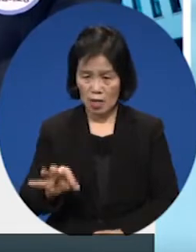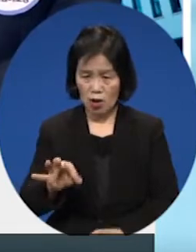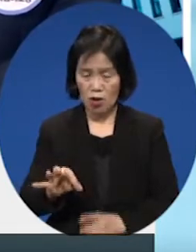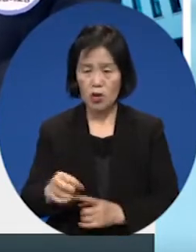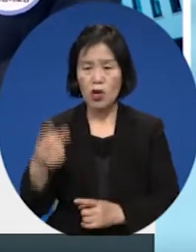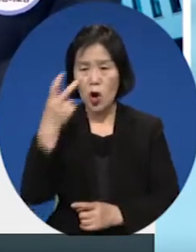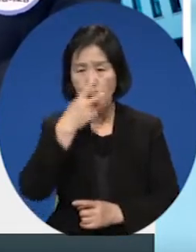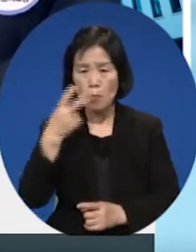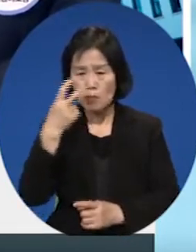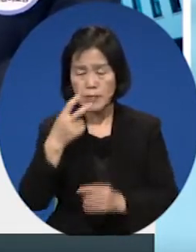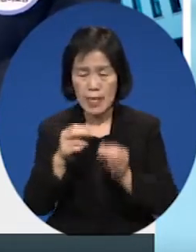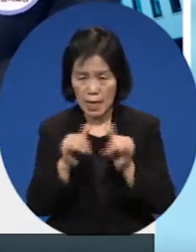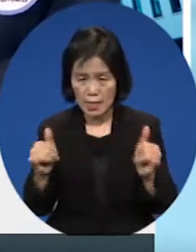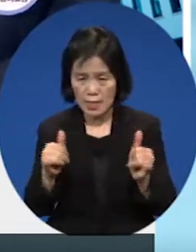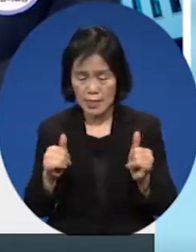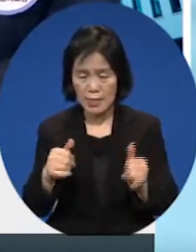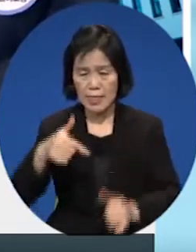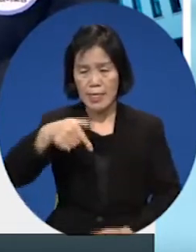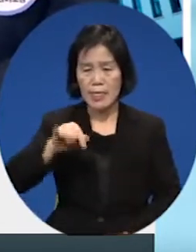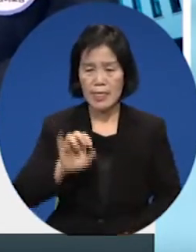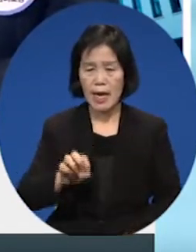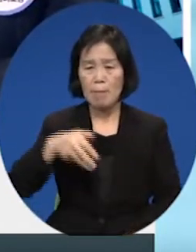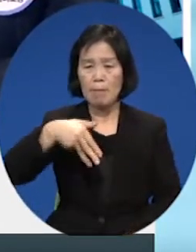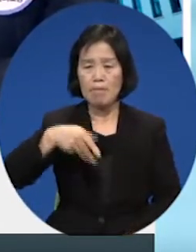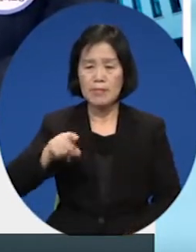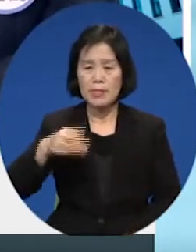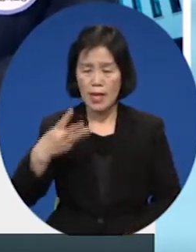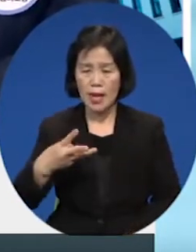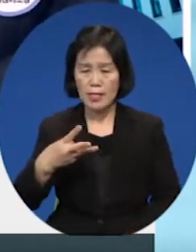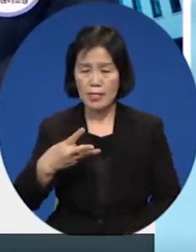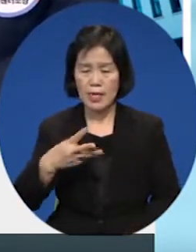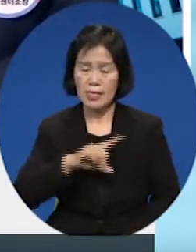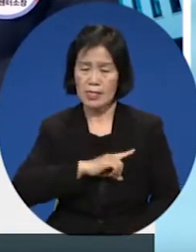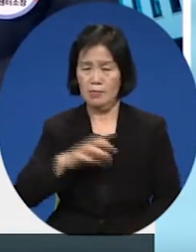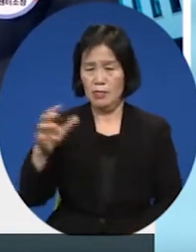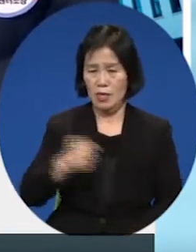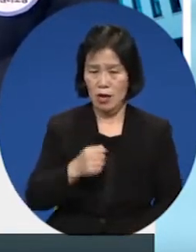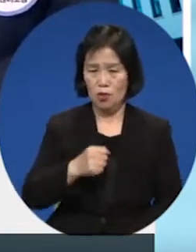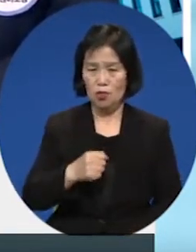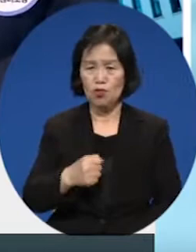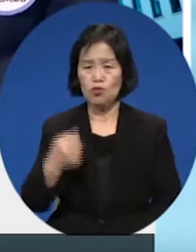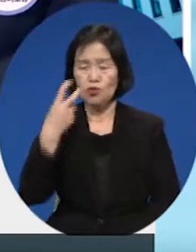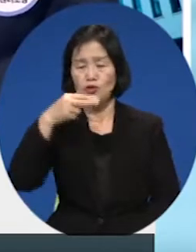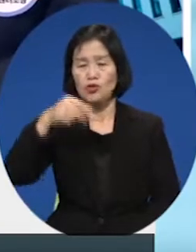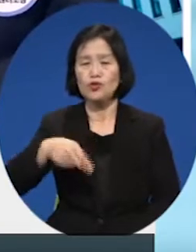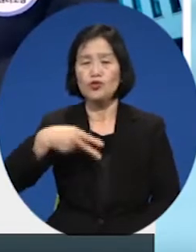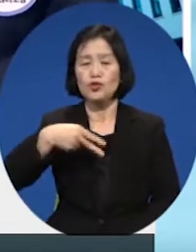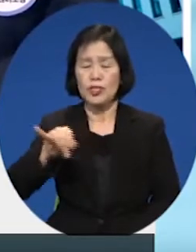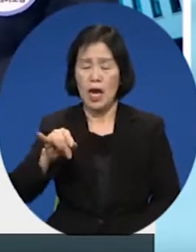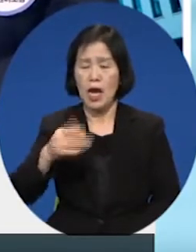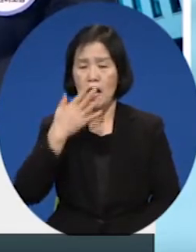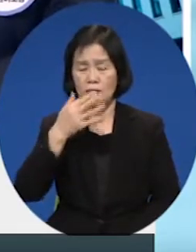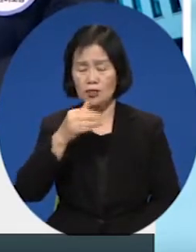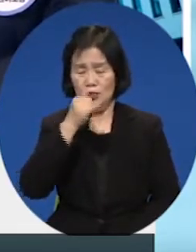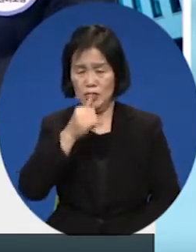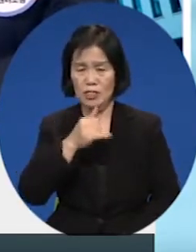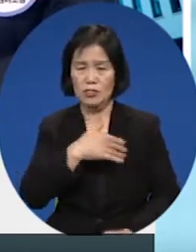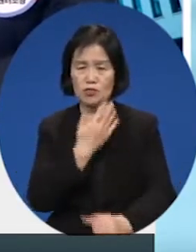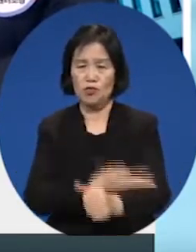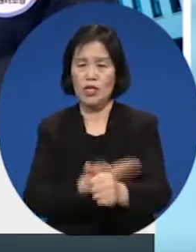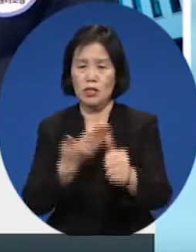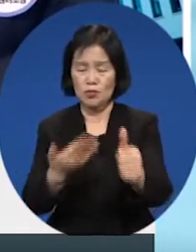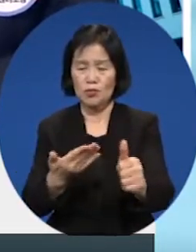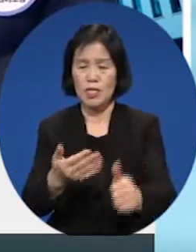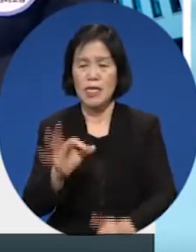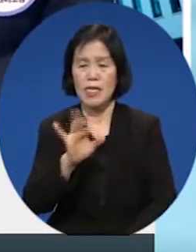감찰이 라는 명분을 갖고 수사할 수 있는 공식적인 권한을 준 거예요 이것은 이문정 상당히 우대 한